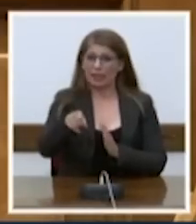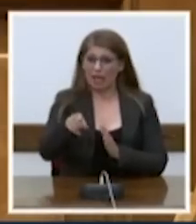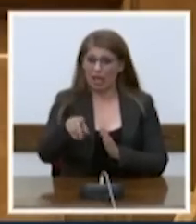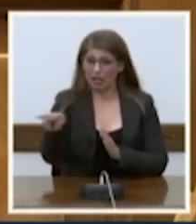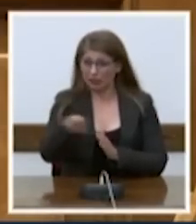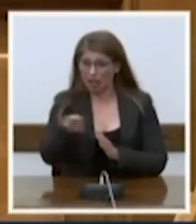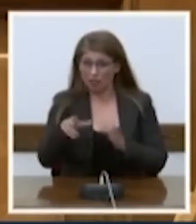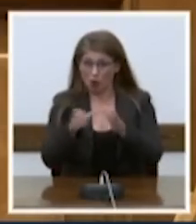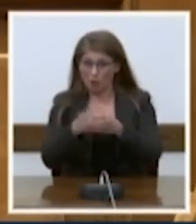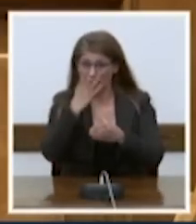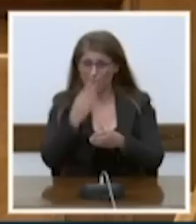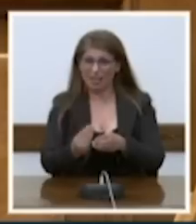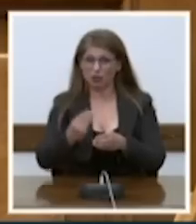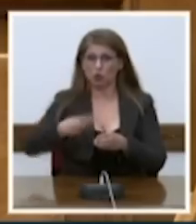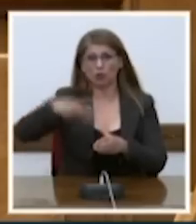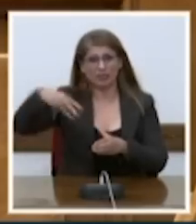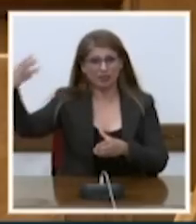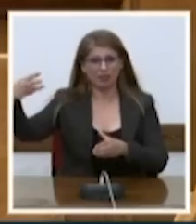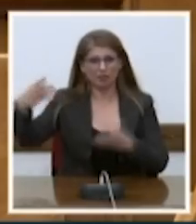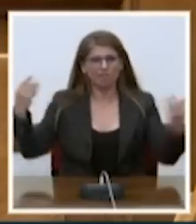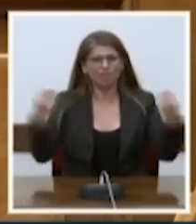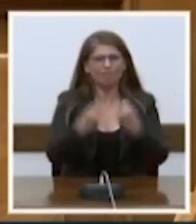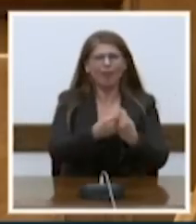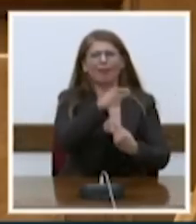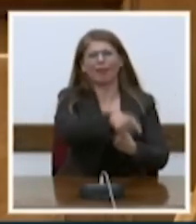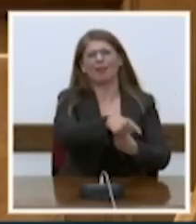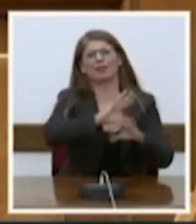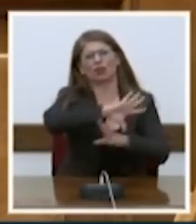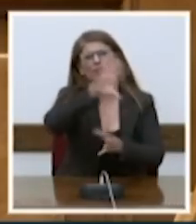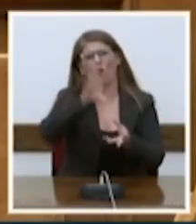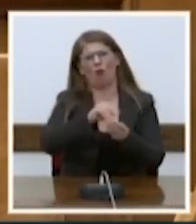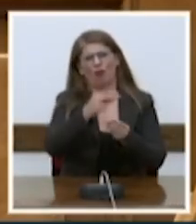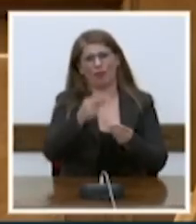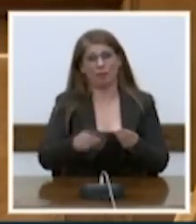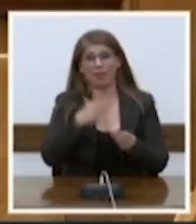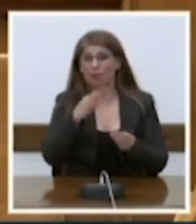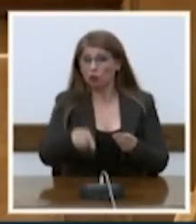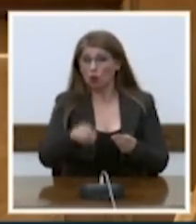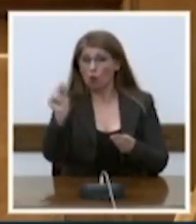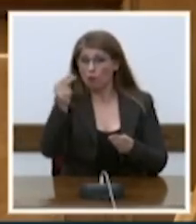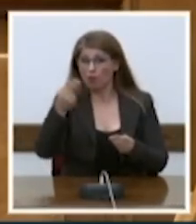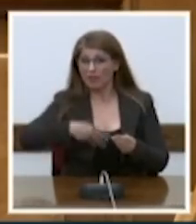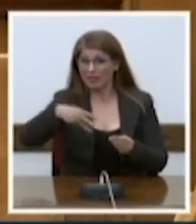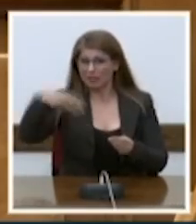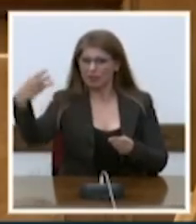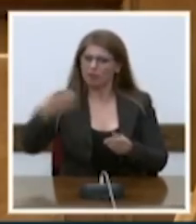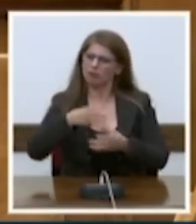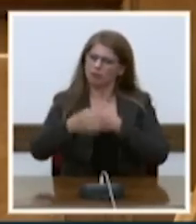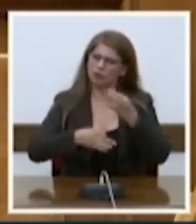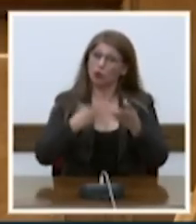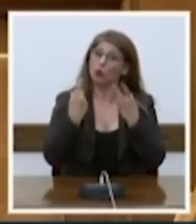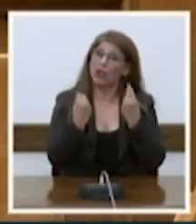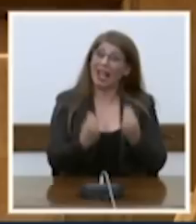προγραμματικά ζητήματα. Αυτός είναι και ο λόγος που βουλευτές του ΣΥΡΙΖΑ εκφράζονται με τόσο καλά